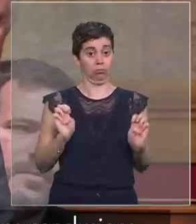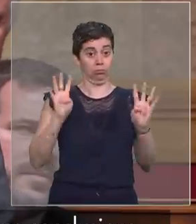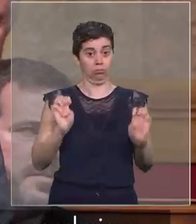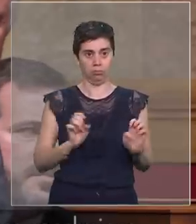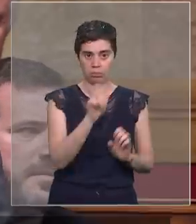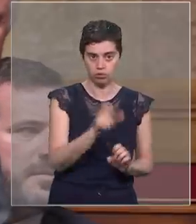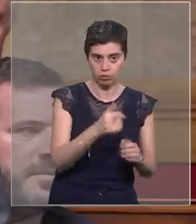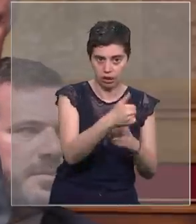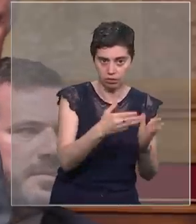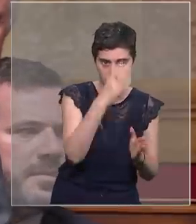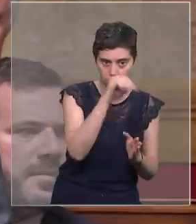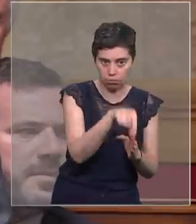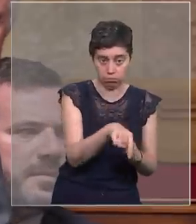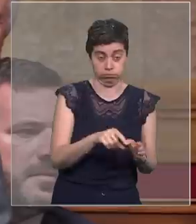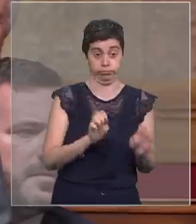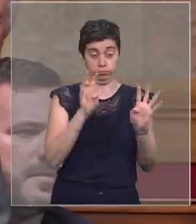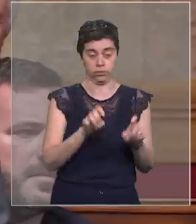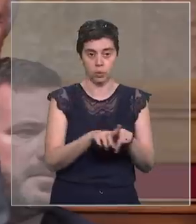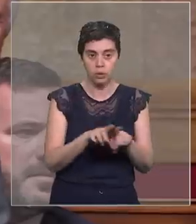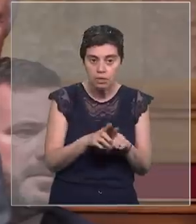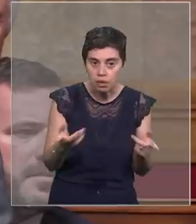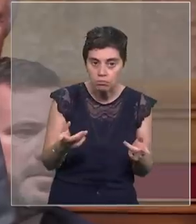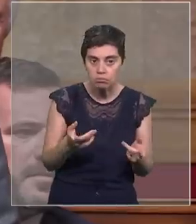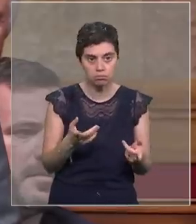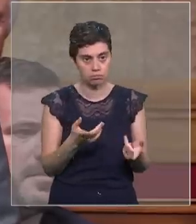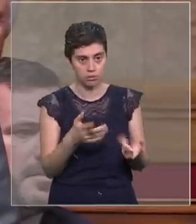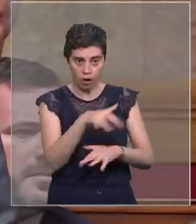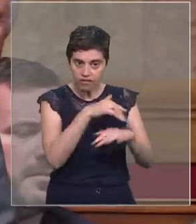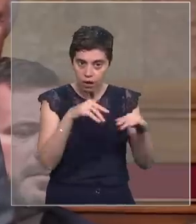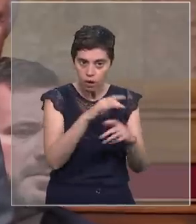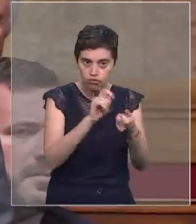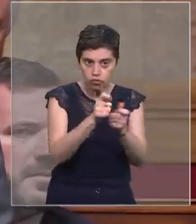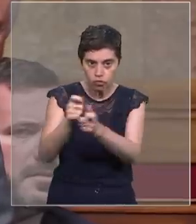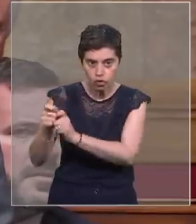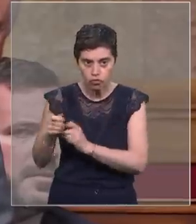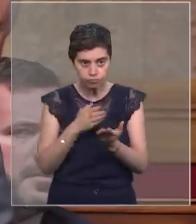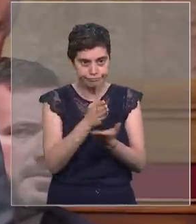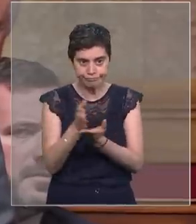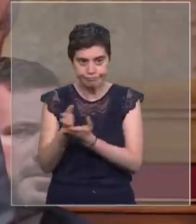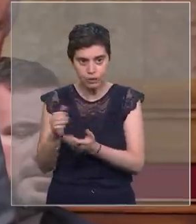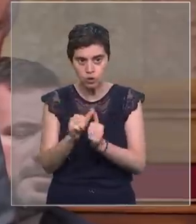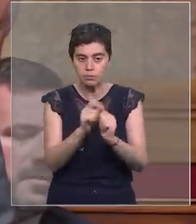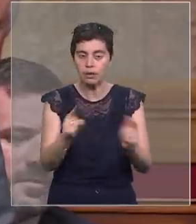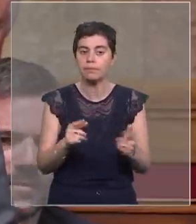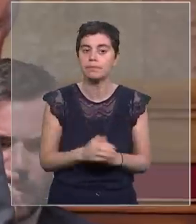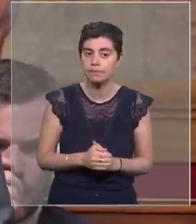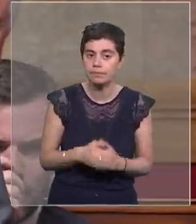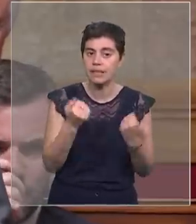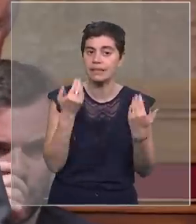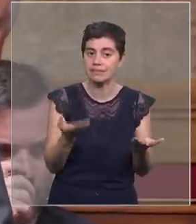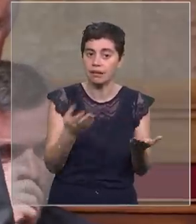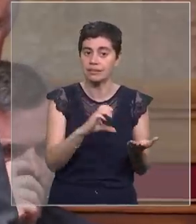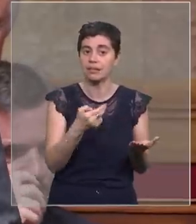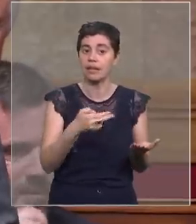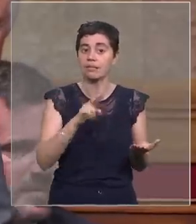du compte, on est trop loin des bonnes trajectoires sociales et environnementales. Monsieur le ministre, convenez-en, le CNR ne peut être un point